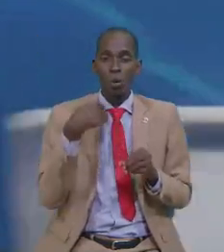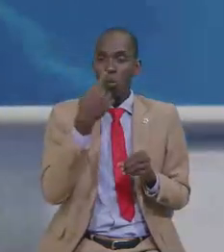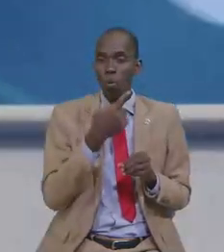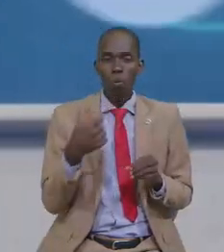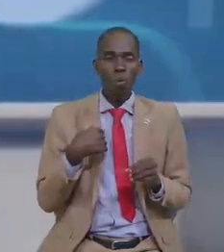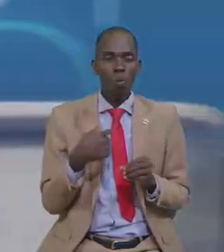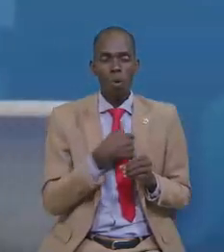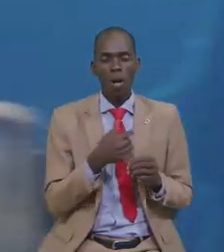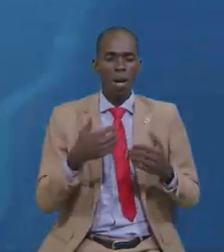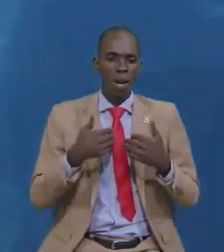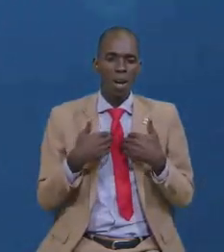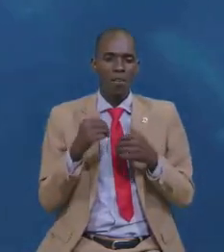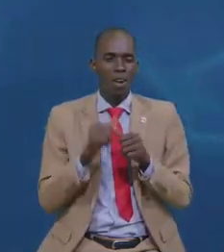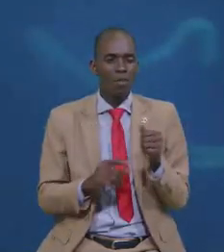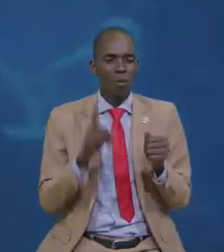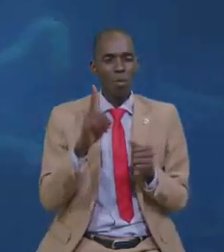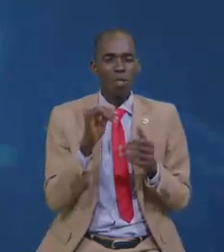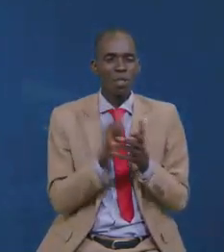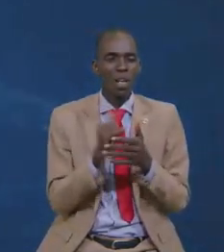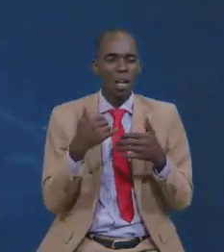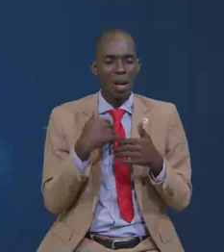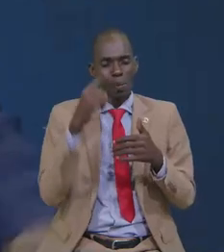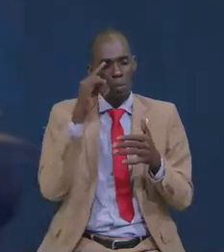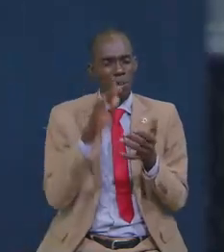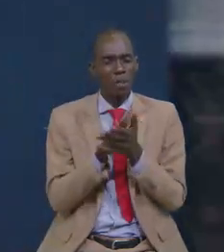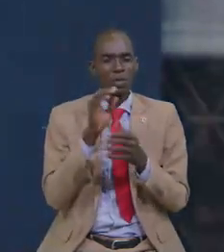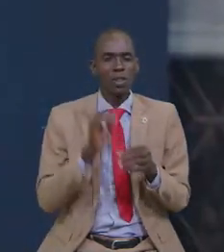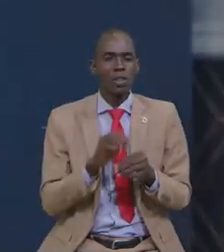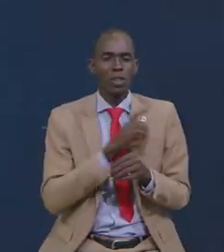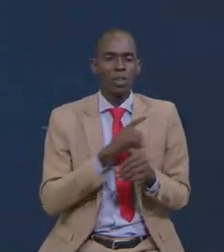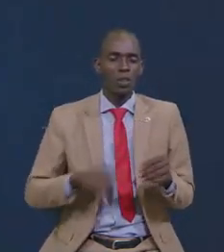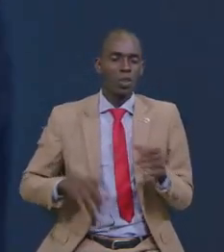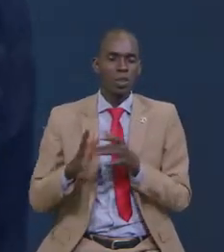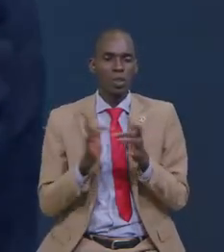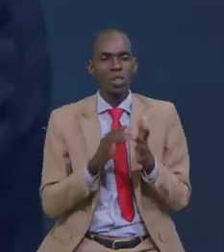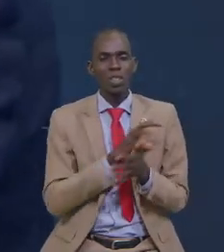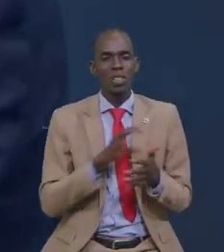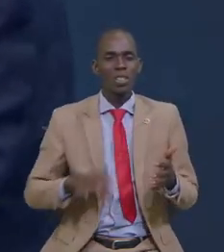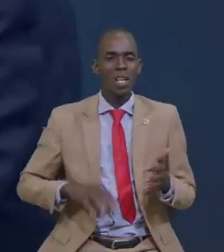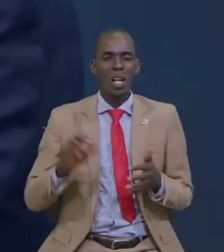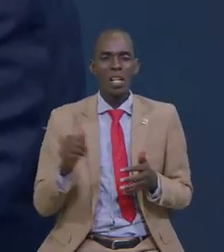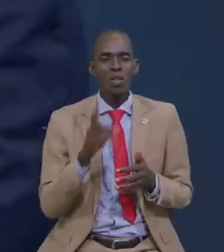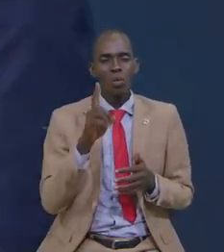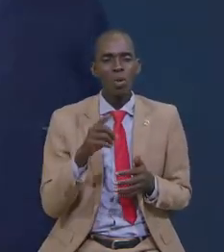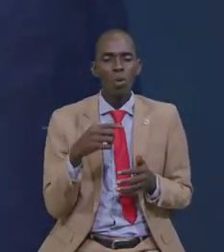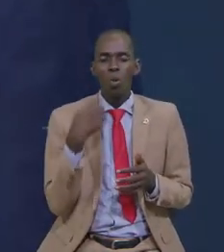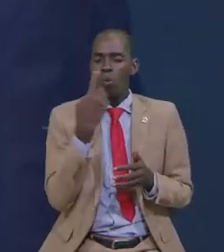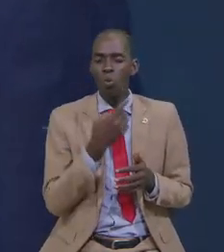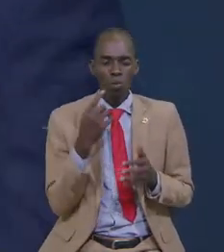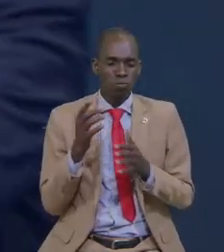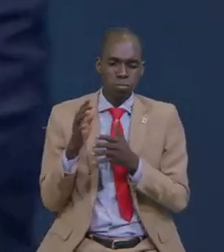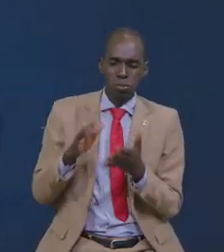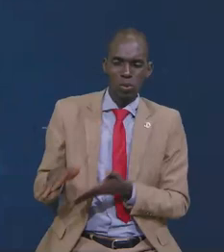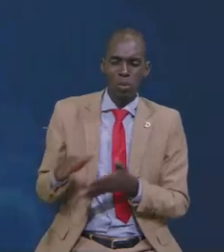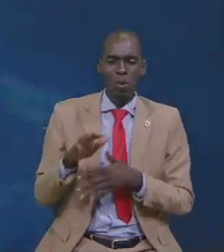qui nous avons tous ceux qui ont cru au Seigneur Jésus-Christ, tous ceux